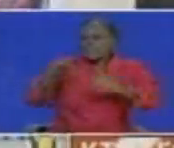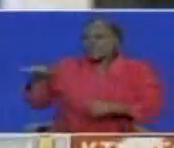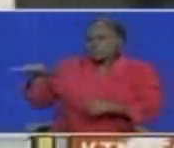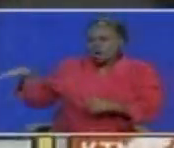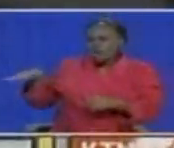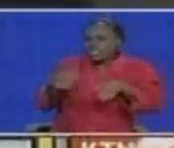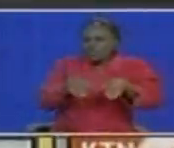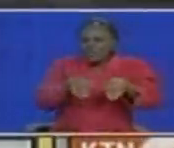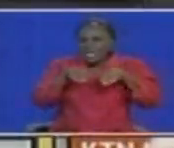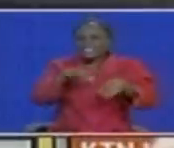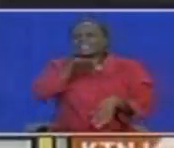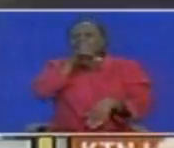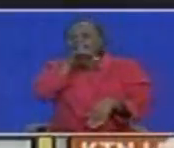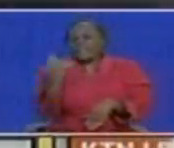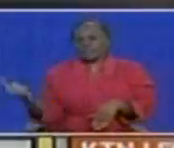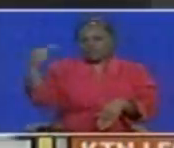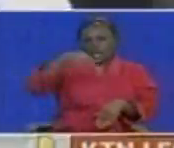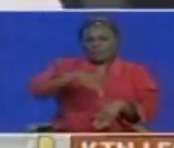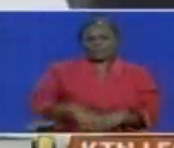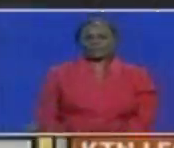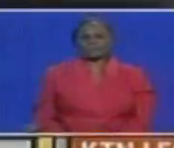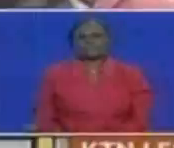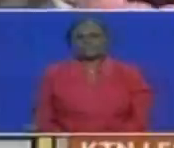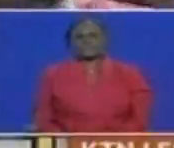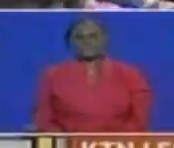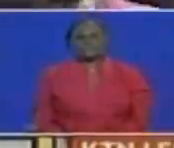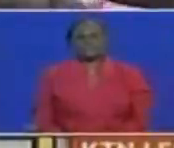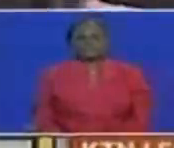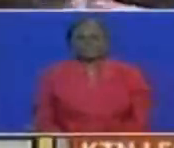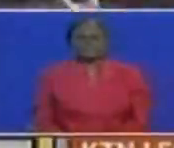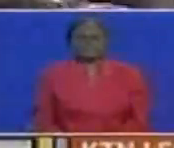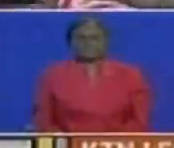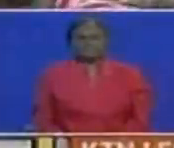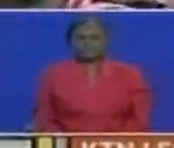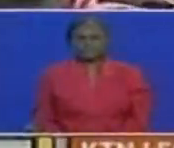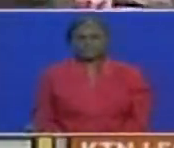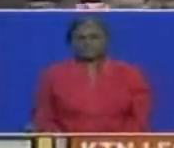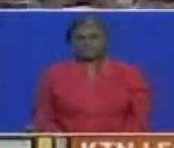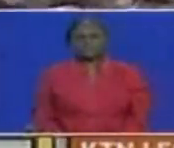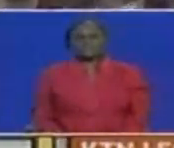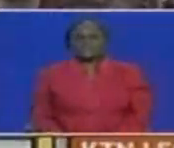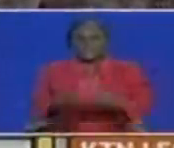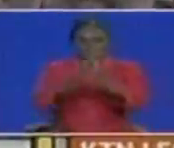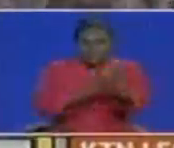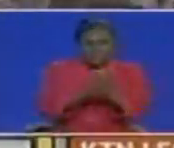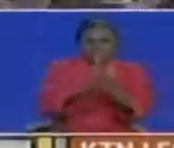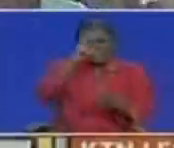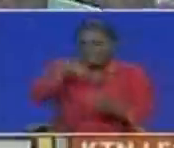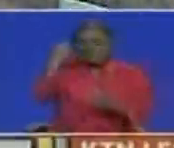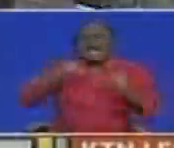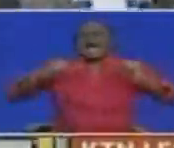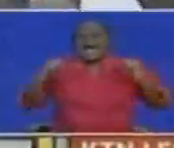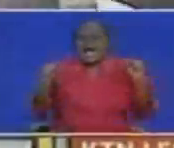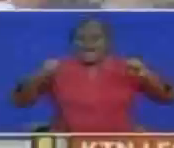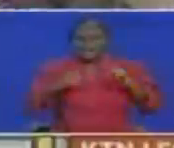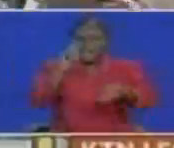mrengo wa CORD Raila Odinga. Msisimko nyusoni mwao haukufichika, na